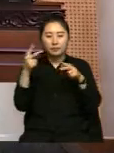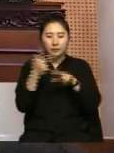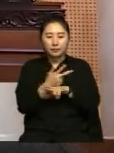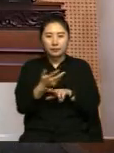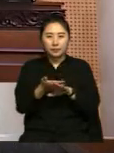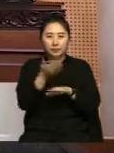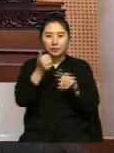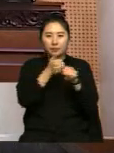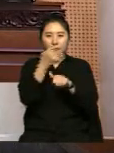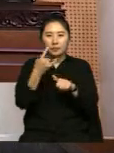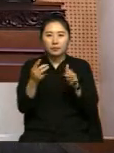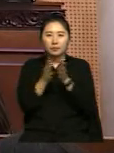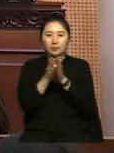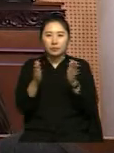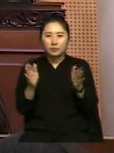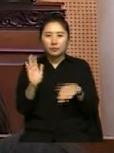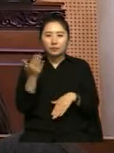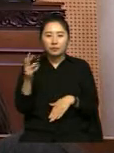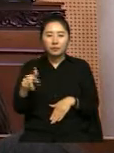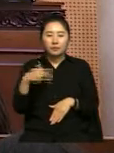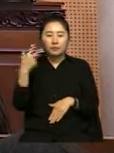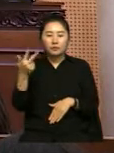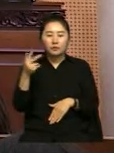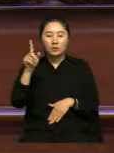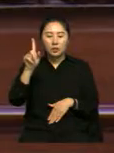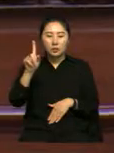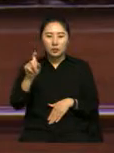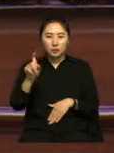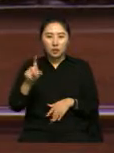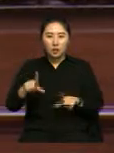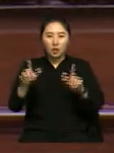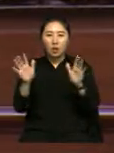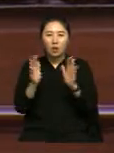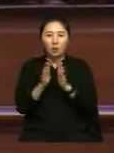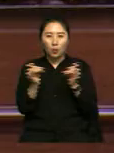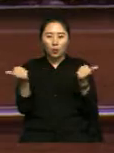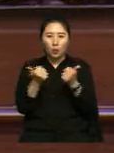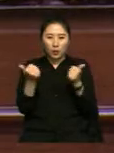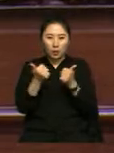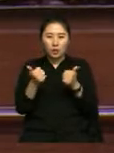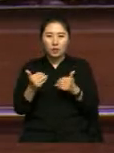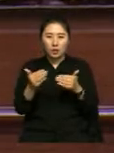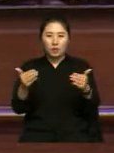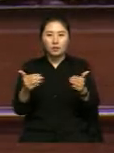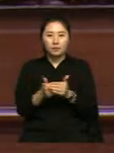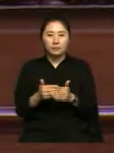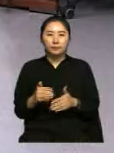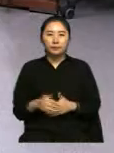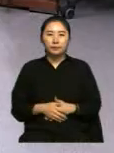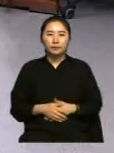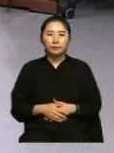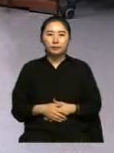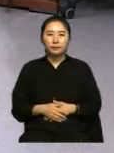각 상임위원회별로 실시되며 다음 달 10일 마지막 본회의가 열려 정례회 일정이 마무리됩니다.